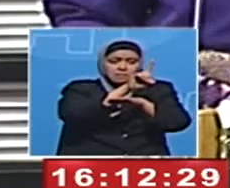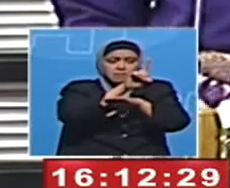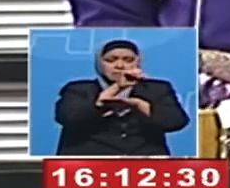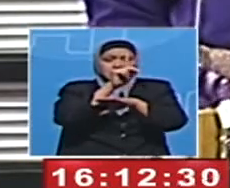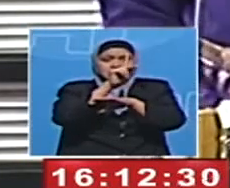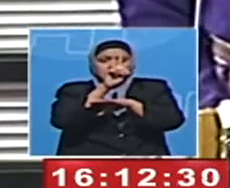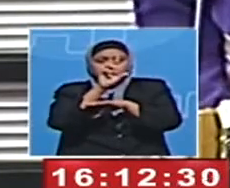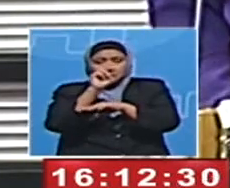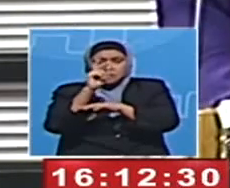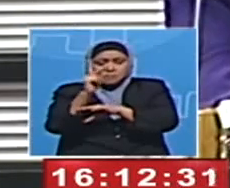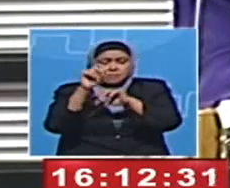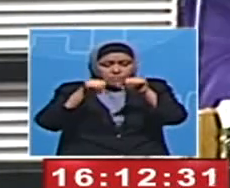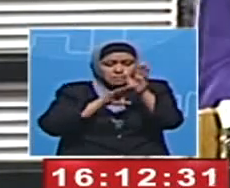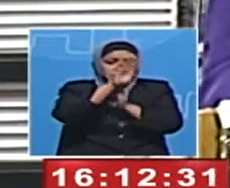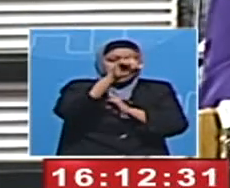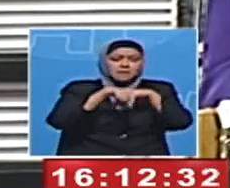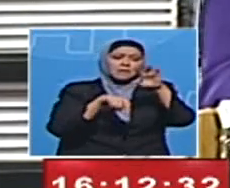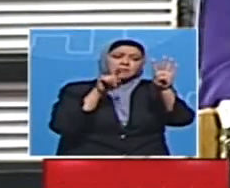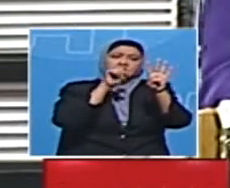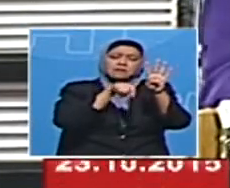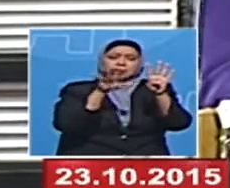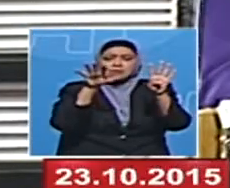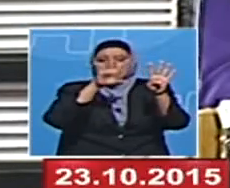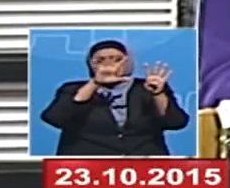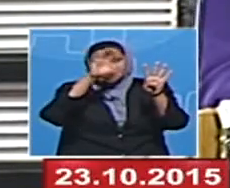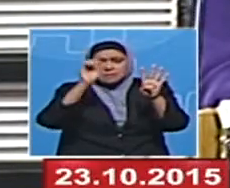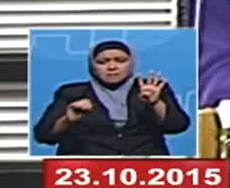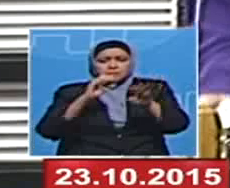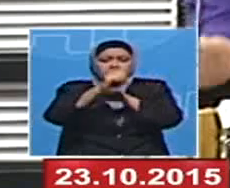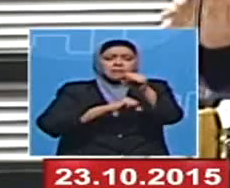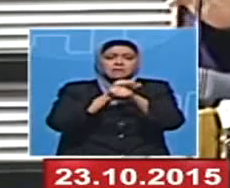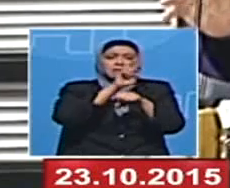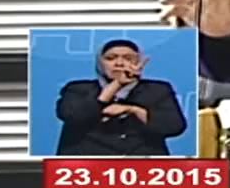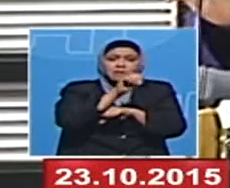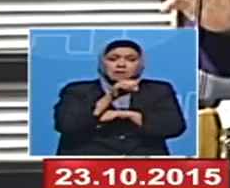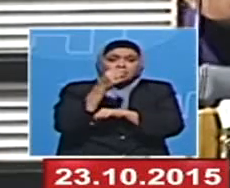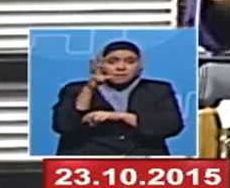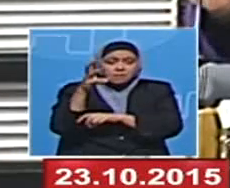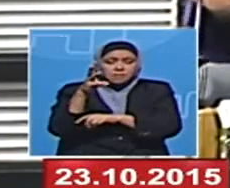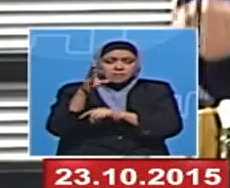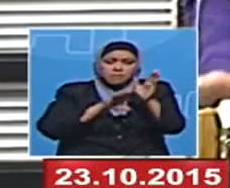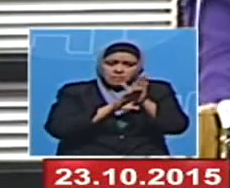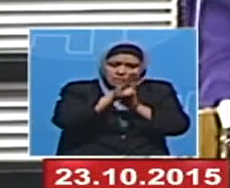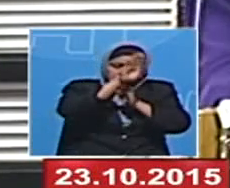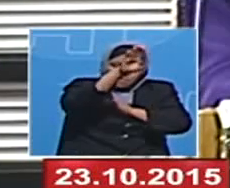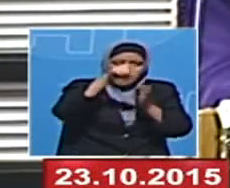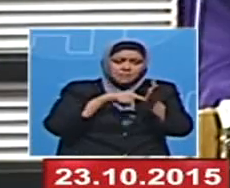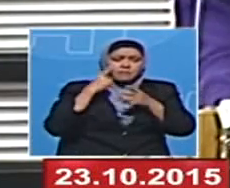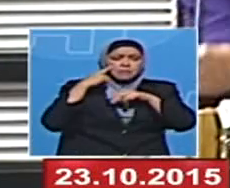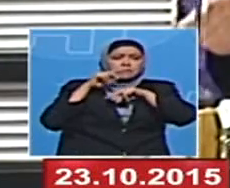kadar 4 hingga 5% pada tahun 2016 pertumbuhan ini akan dipacu oleh